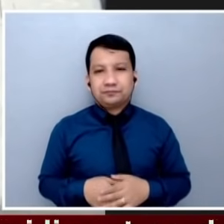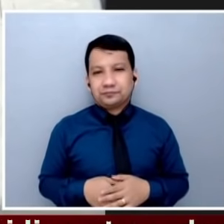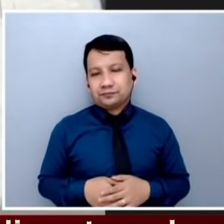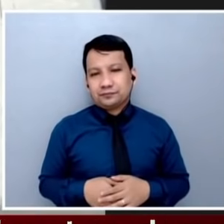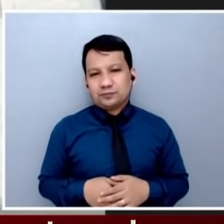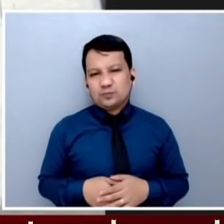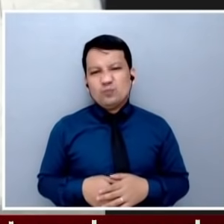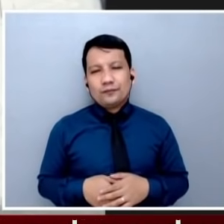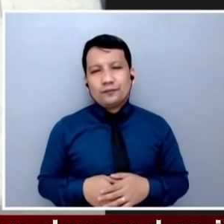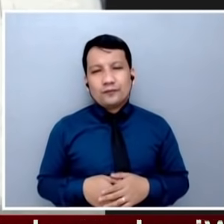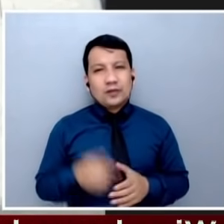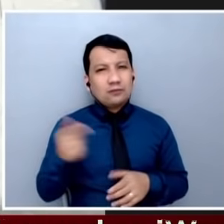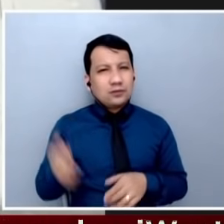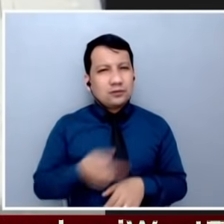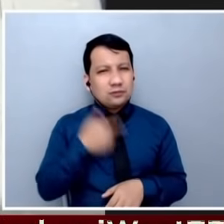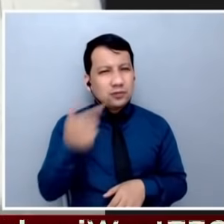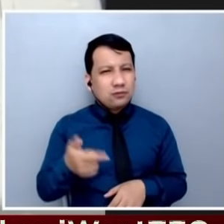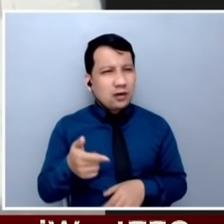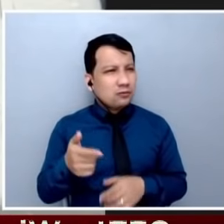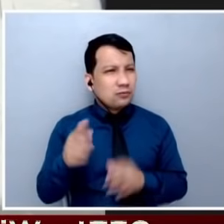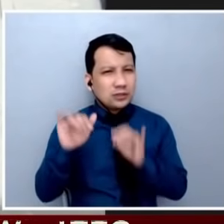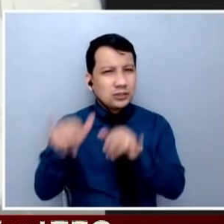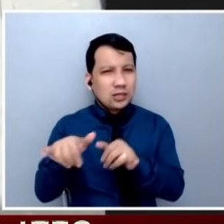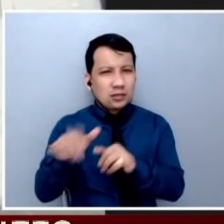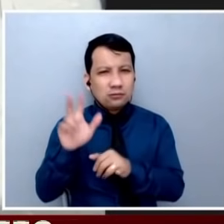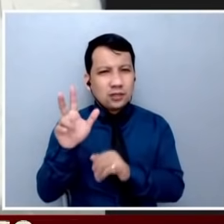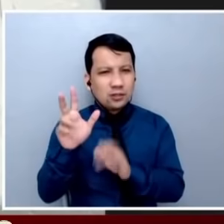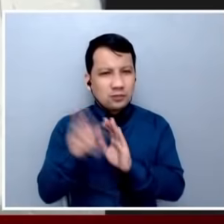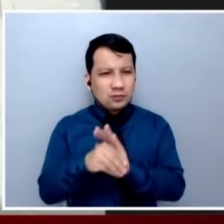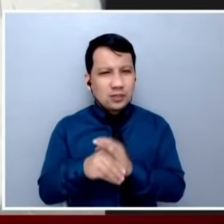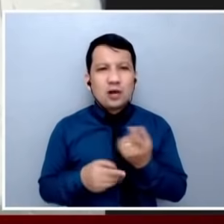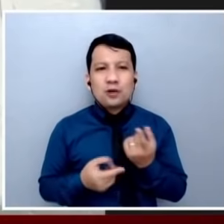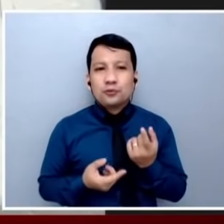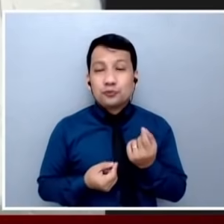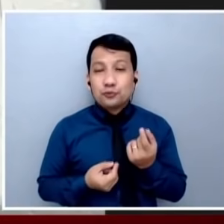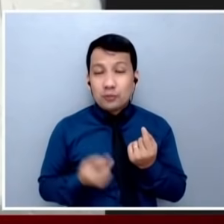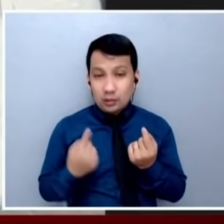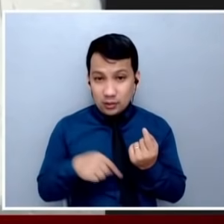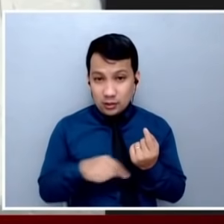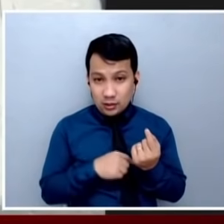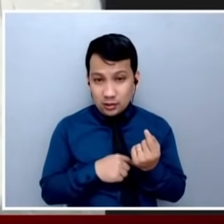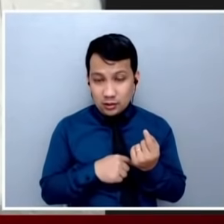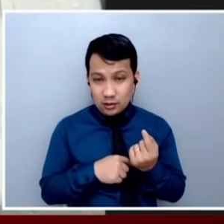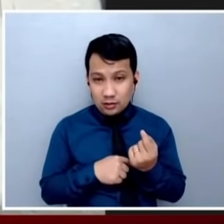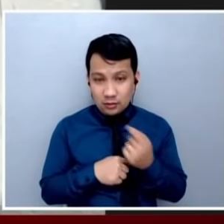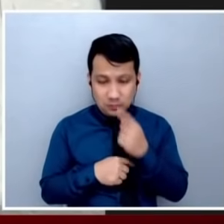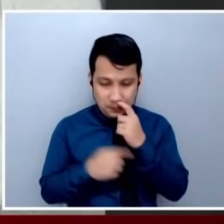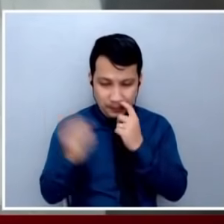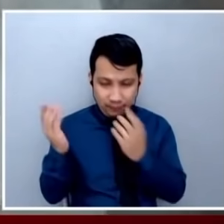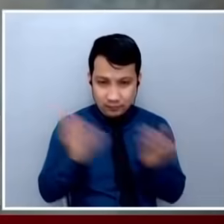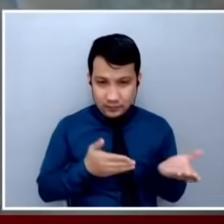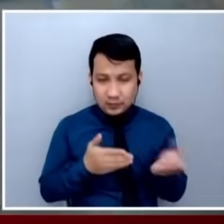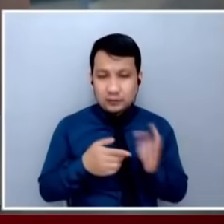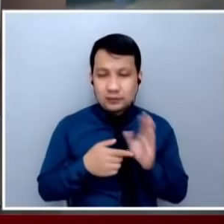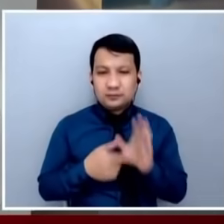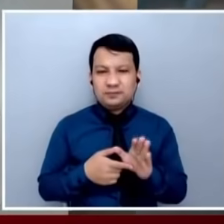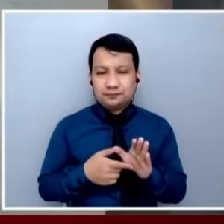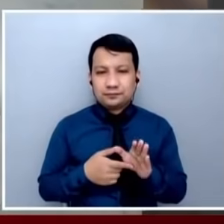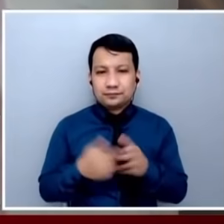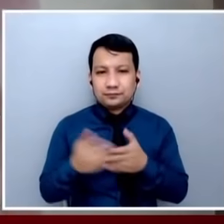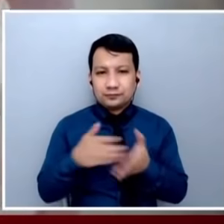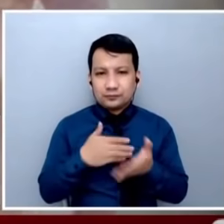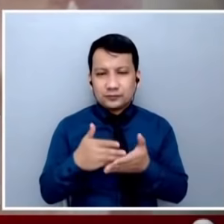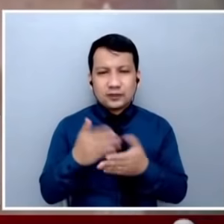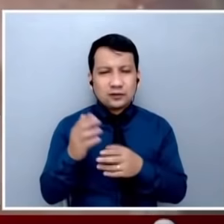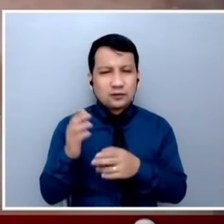ang pinakamatagal lang po is 30 minutes. So, ang ginagawa po namin, same pa din po, nagdadala pa din po kami ng kung ano yung eskwali na